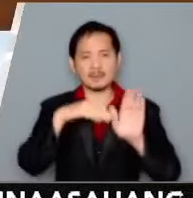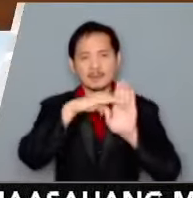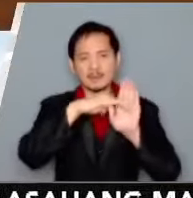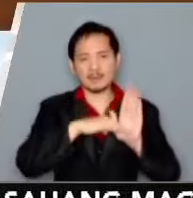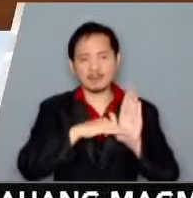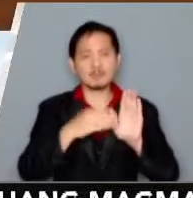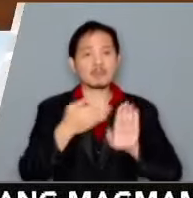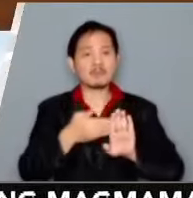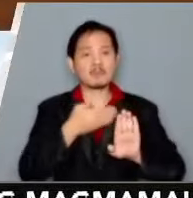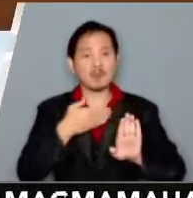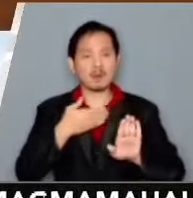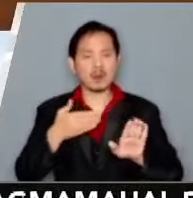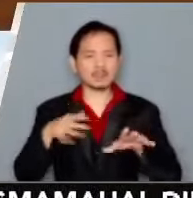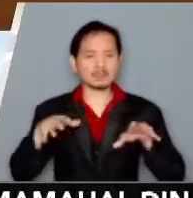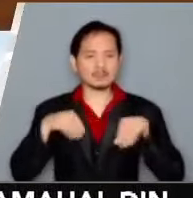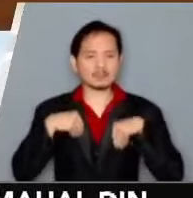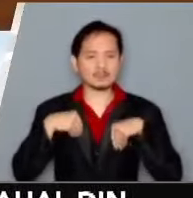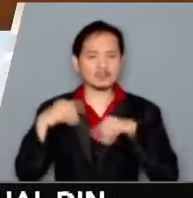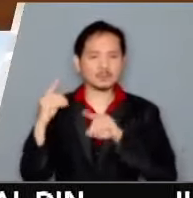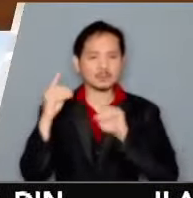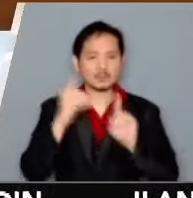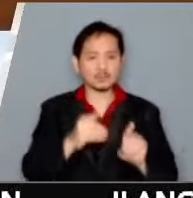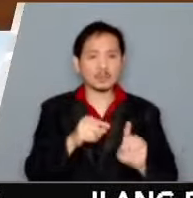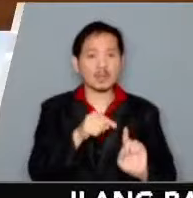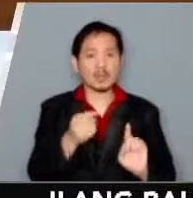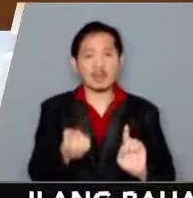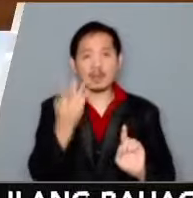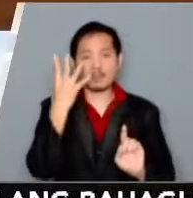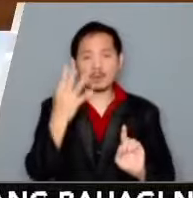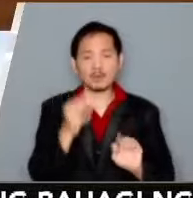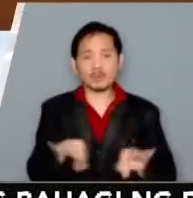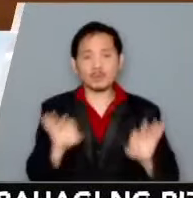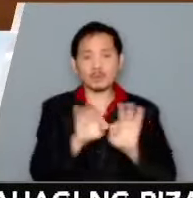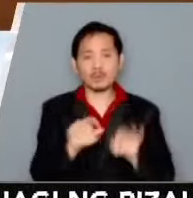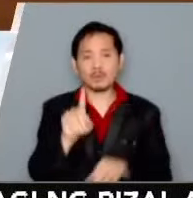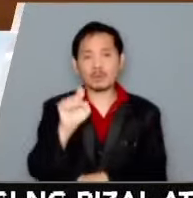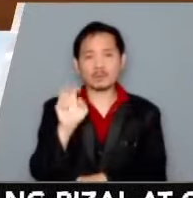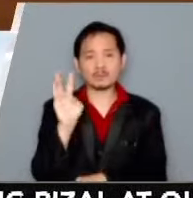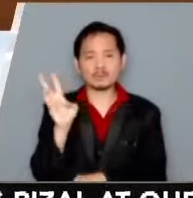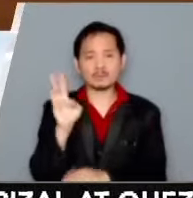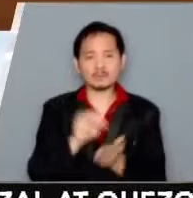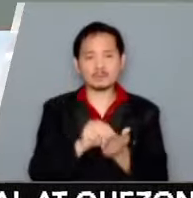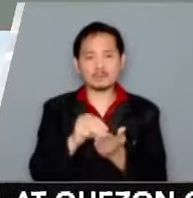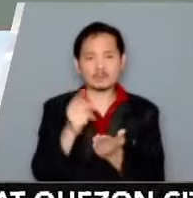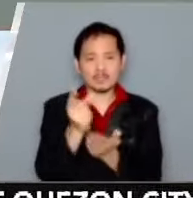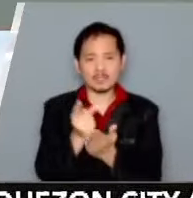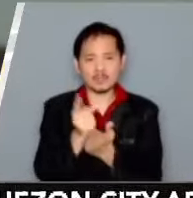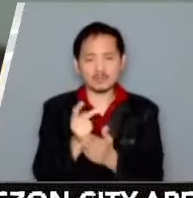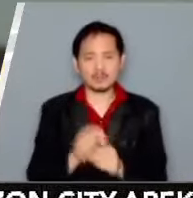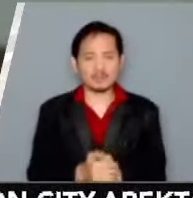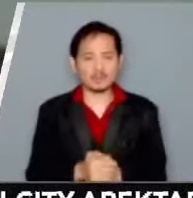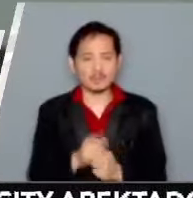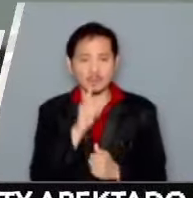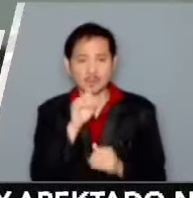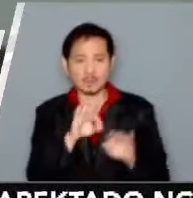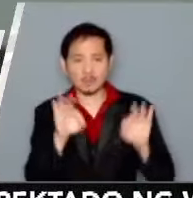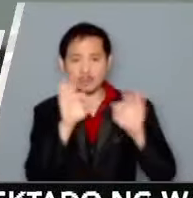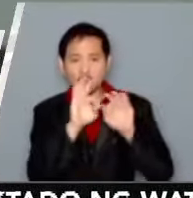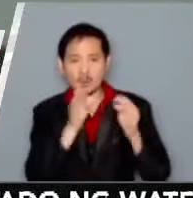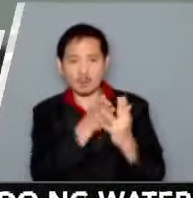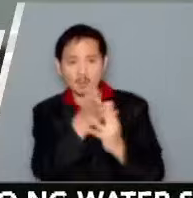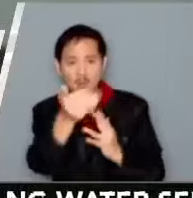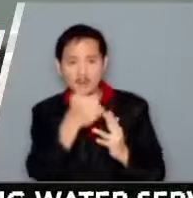plastic cards na nagkakahalaga na 160 million pesos sa ngalan na rin ng transparency. Binabuti po namin